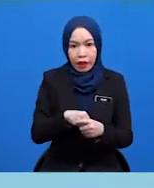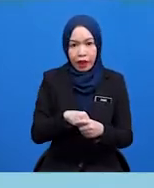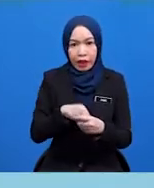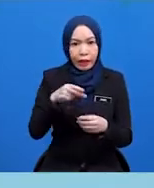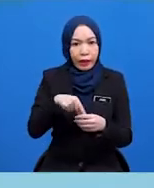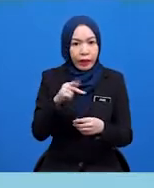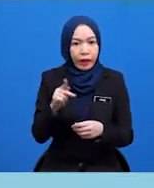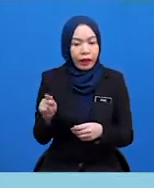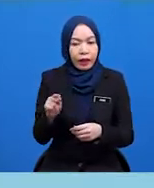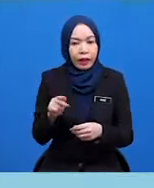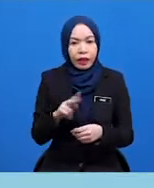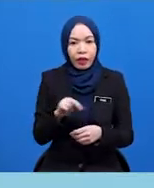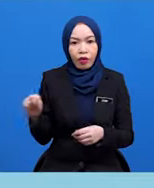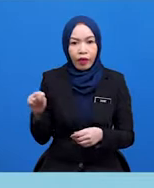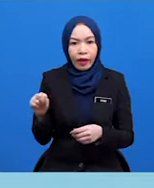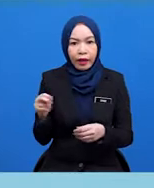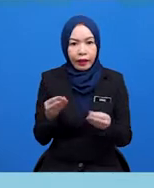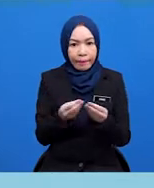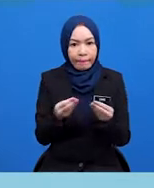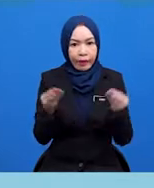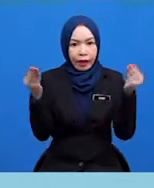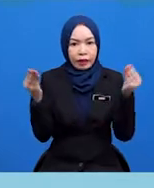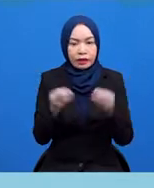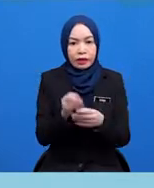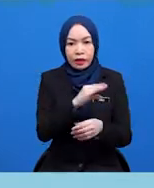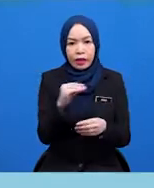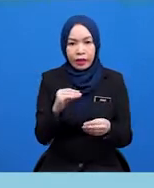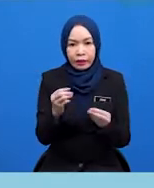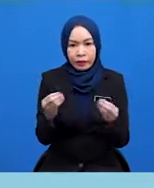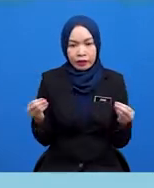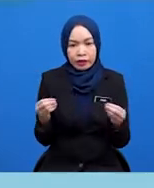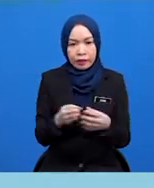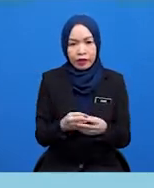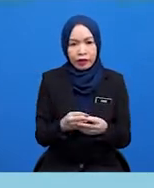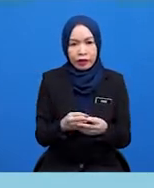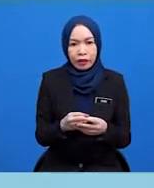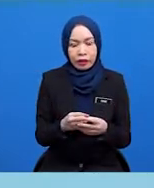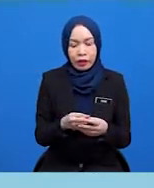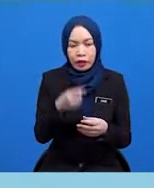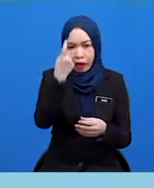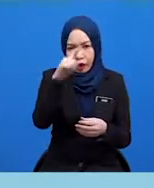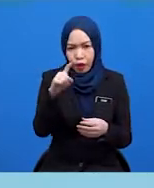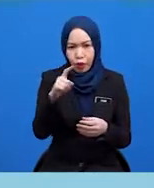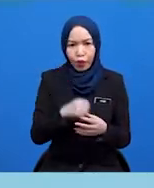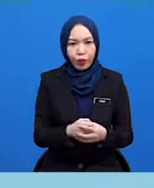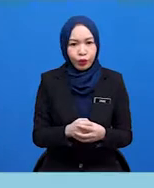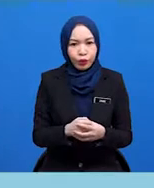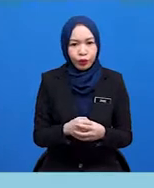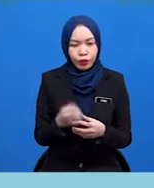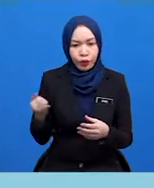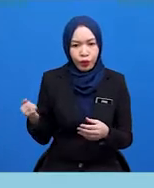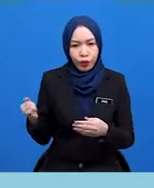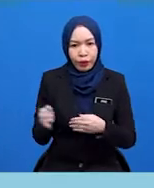biji benih, teknik serta kaedah pertanian serta input moden seperti baja